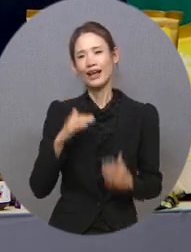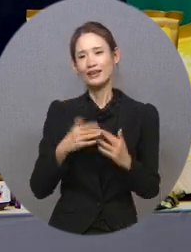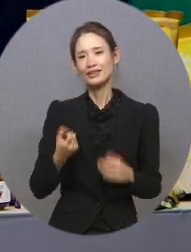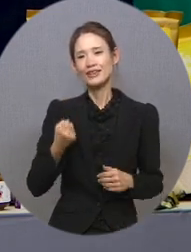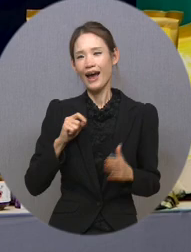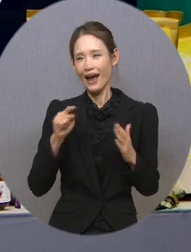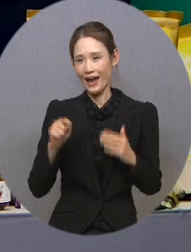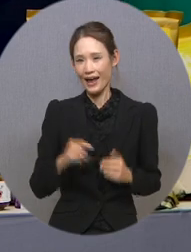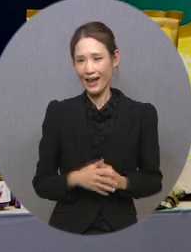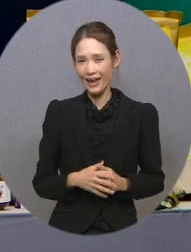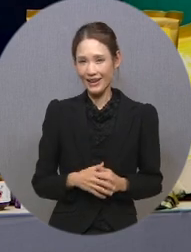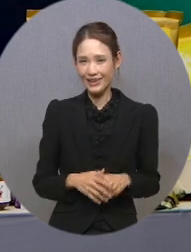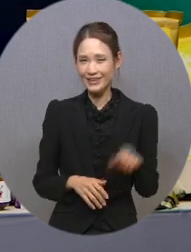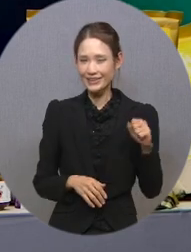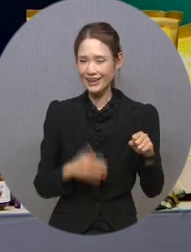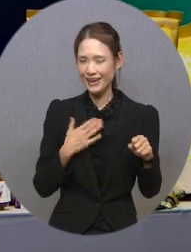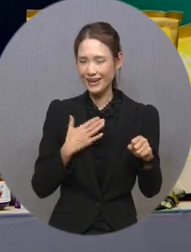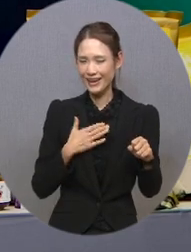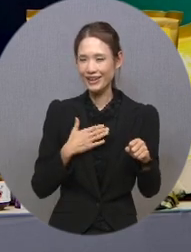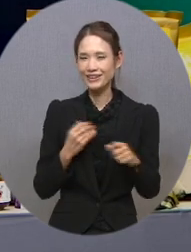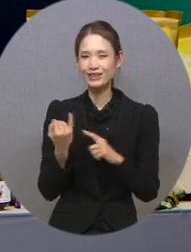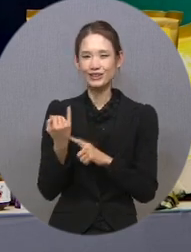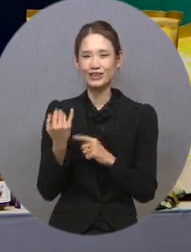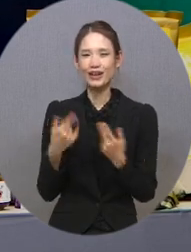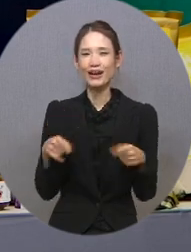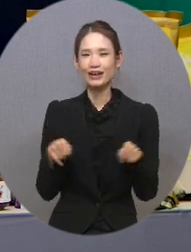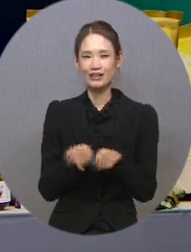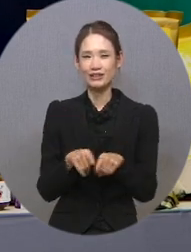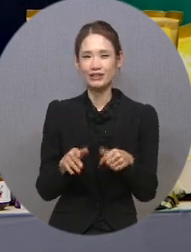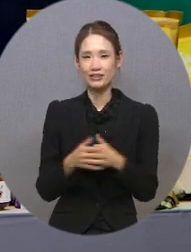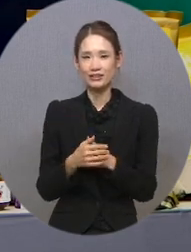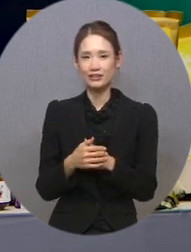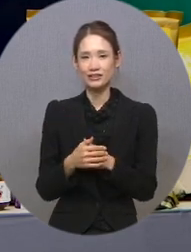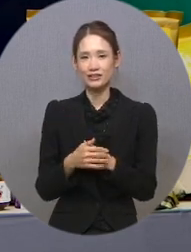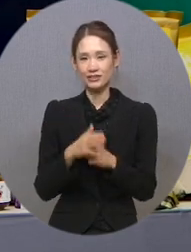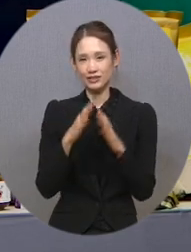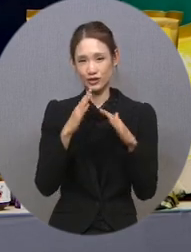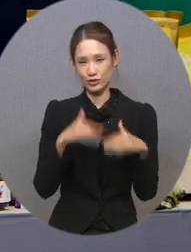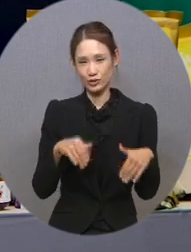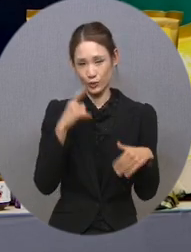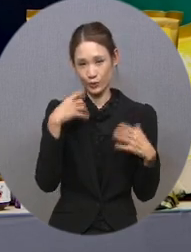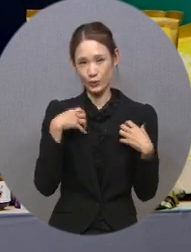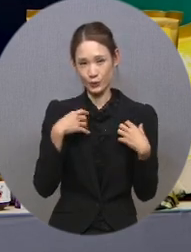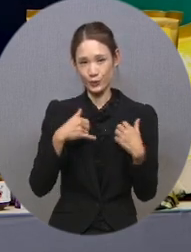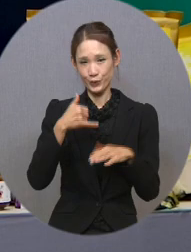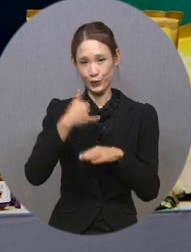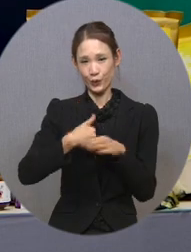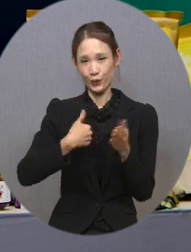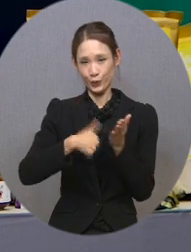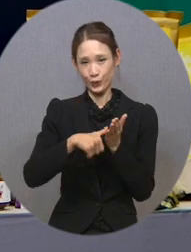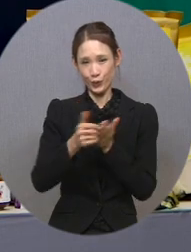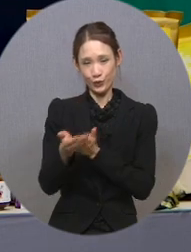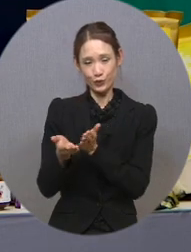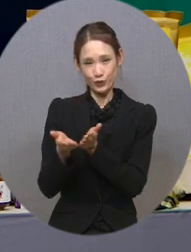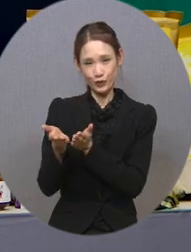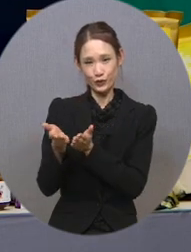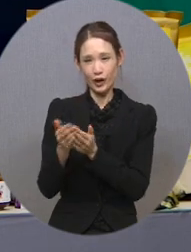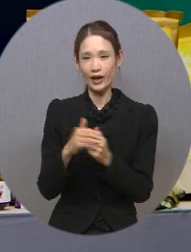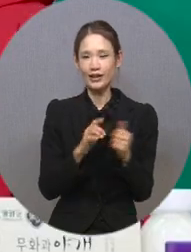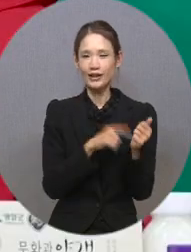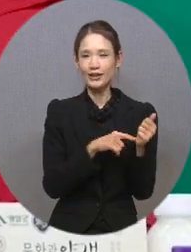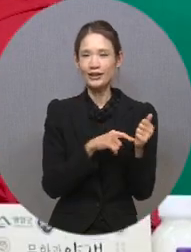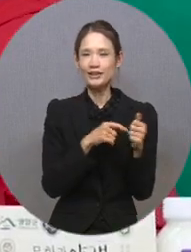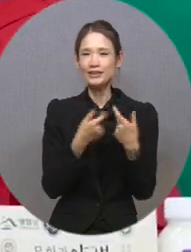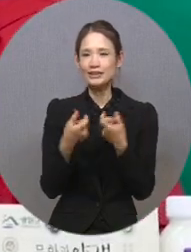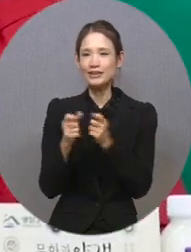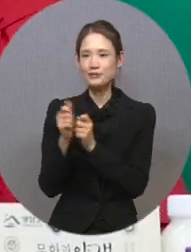들어가야겠네요. 알겠습니다. 박예리 씨 함께 하시고요. 그리고 전남도청의 농식품 유통과의 우리 서동순